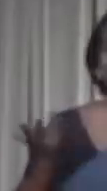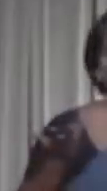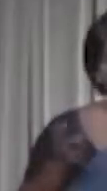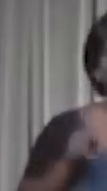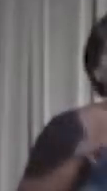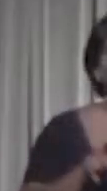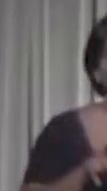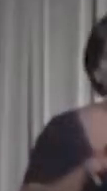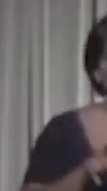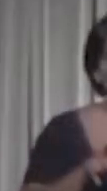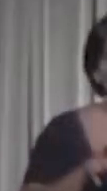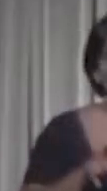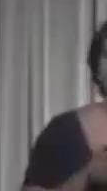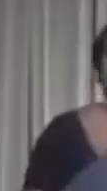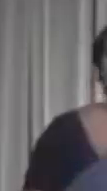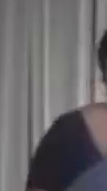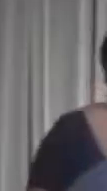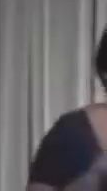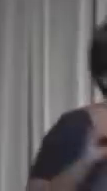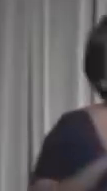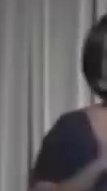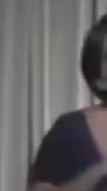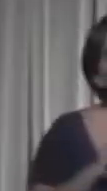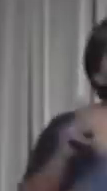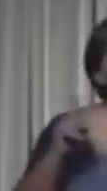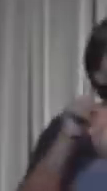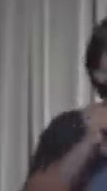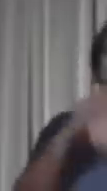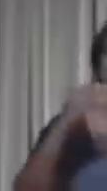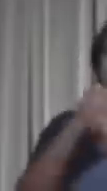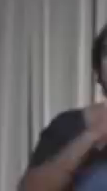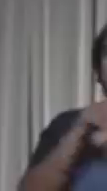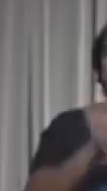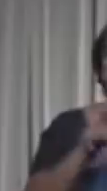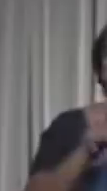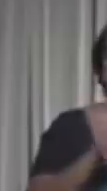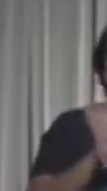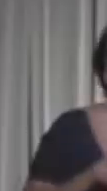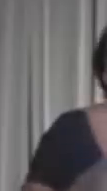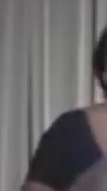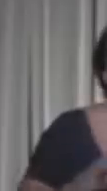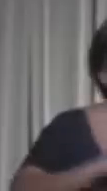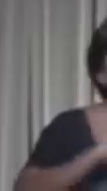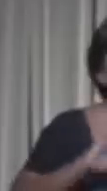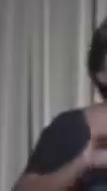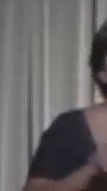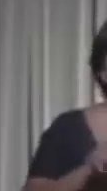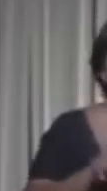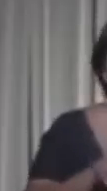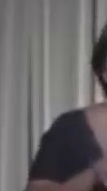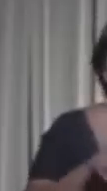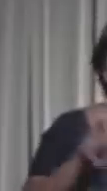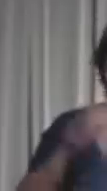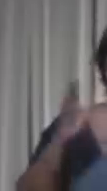மிகவும் அதாவது வறுமையை நோக்கிய நாடாக சென்று கொண்டிருக்கிறது. எனவே இந்த நிலையை மாற்றுவார் என்ற பெரிய எதிர்பார்ப்போடு